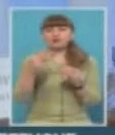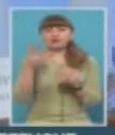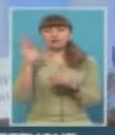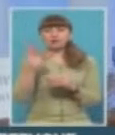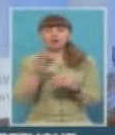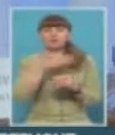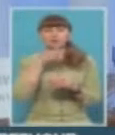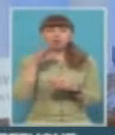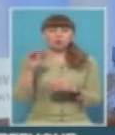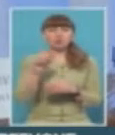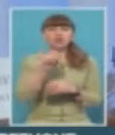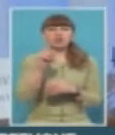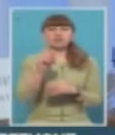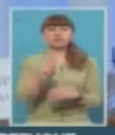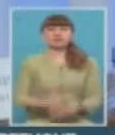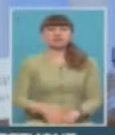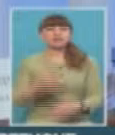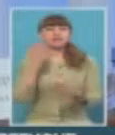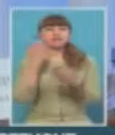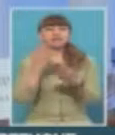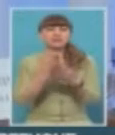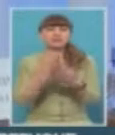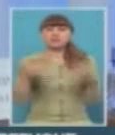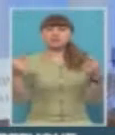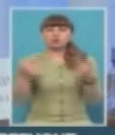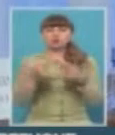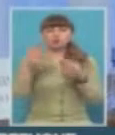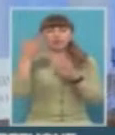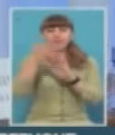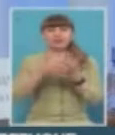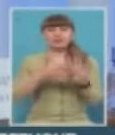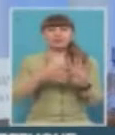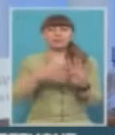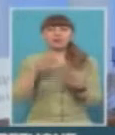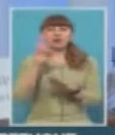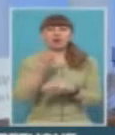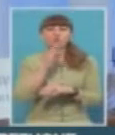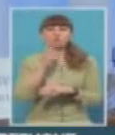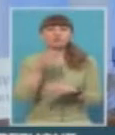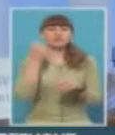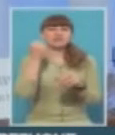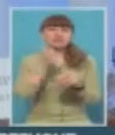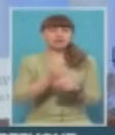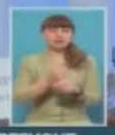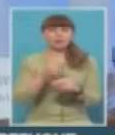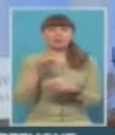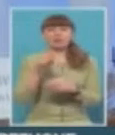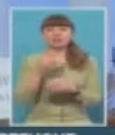И поэтому у нас уже есть абсолютно четкое понимание, как мы это будем делать. Поэтому мы